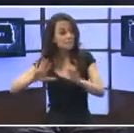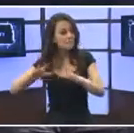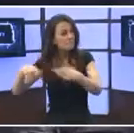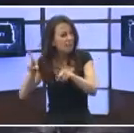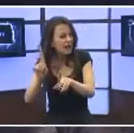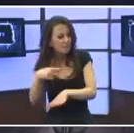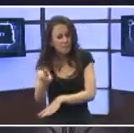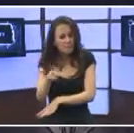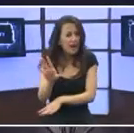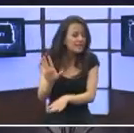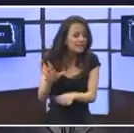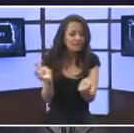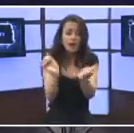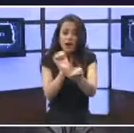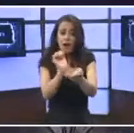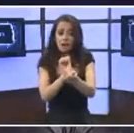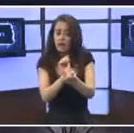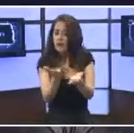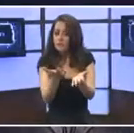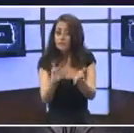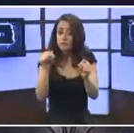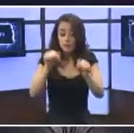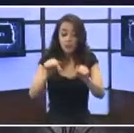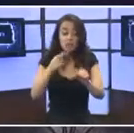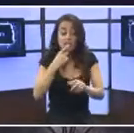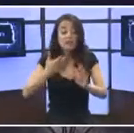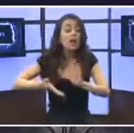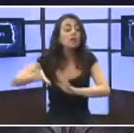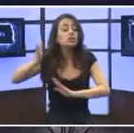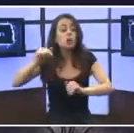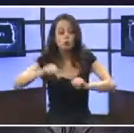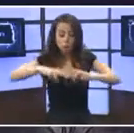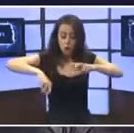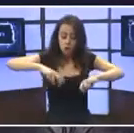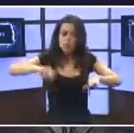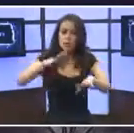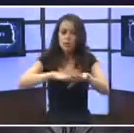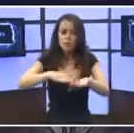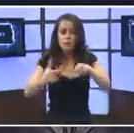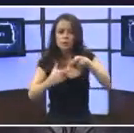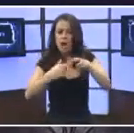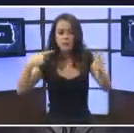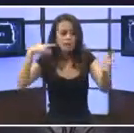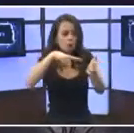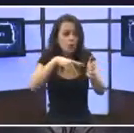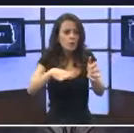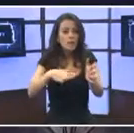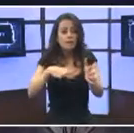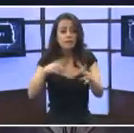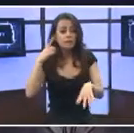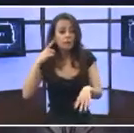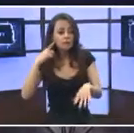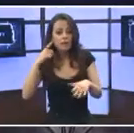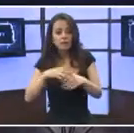kaynaklanıyor. Ya ben şunları yaşadım. Yıllardır bunun araştırmasını yapıyorum. Rehabilitasyon merkezinde işte devletin o dönemler 414 TL kişi